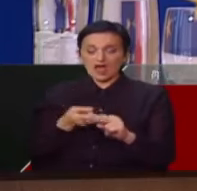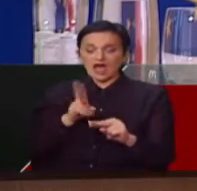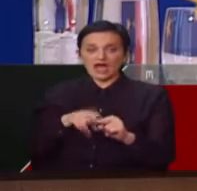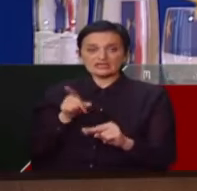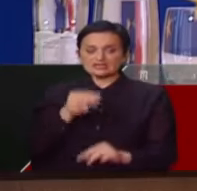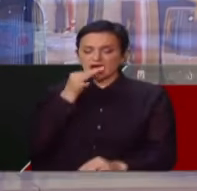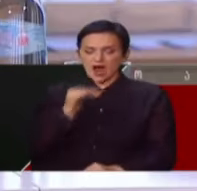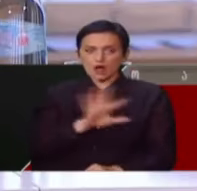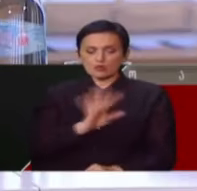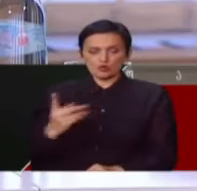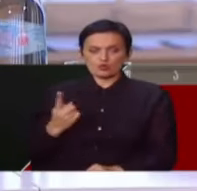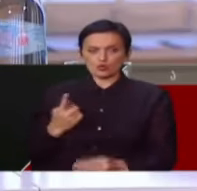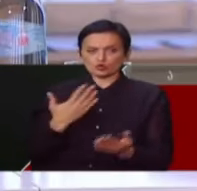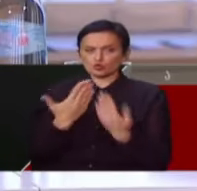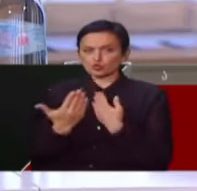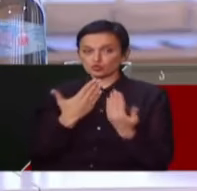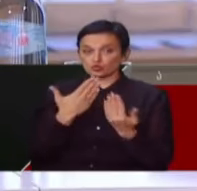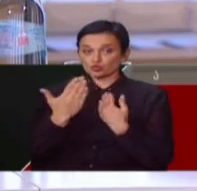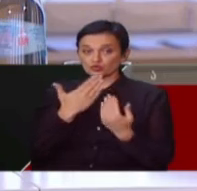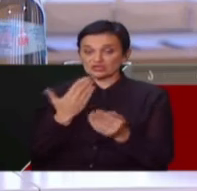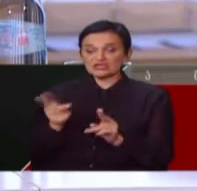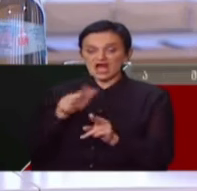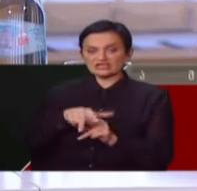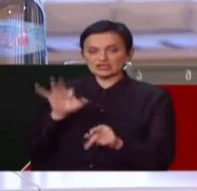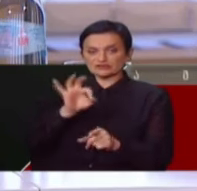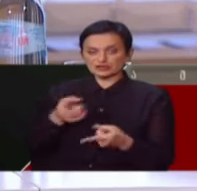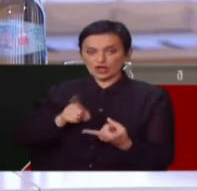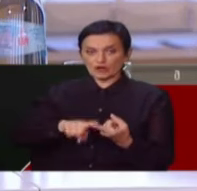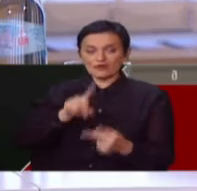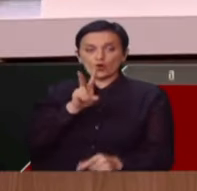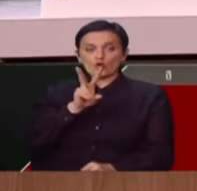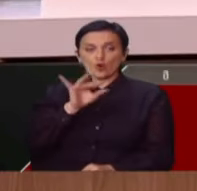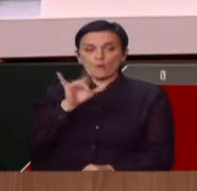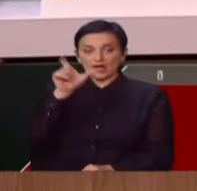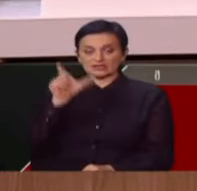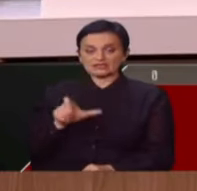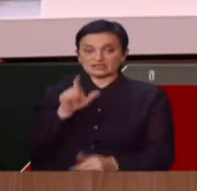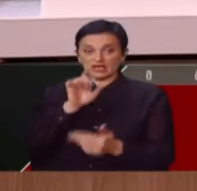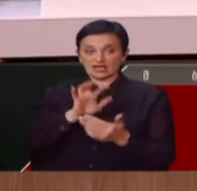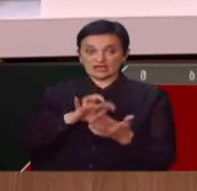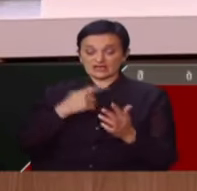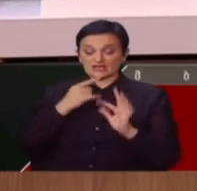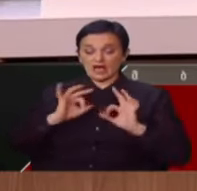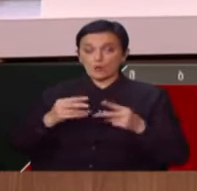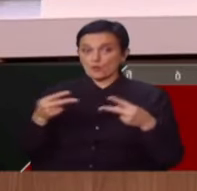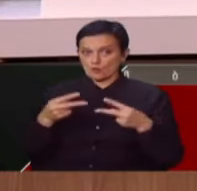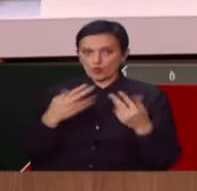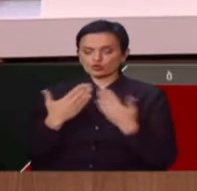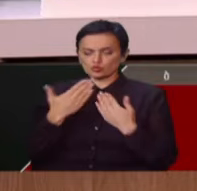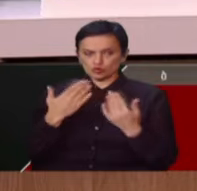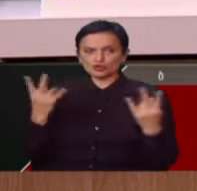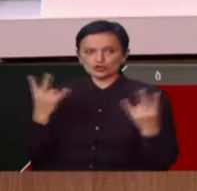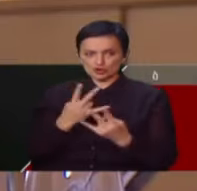არ პასუხობს მოლოდინს ურთიერთობების გადატვირთვასთან დაკავშირებით. კობახიძის განცხადებით, ამ პარტნიორულ ურთიერთობებს ნამდვილად